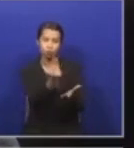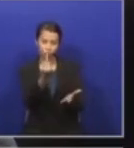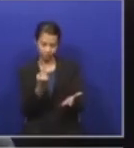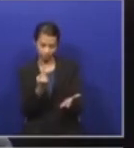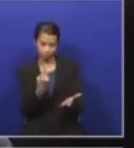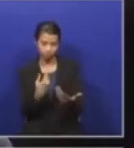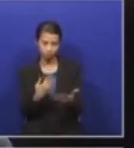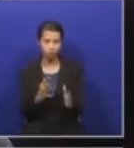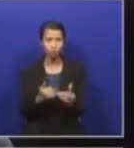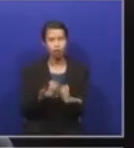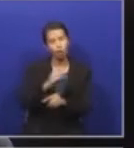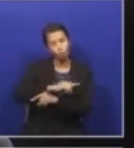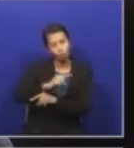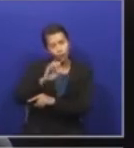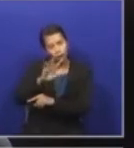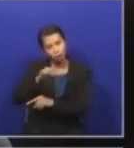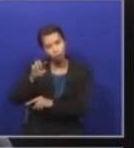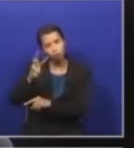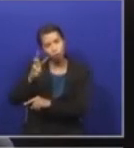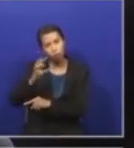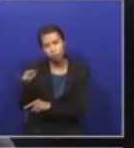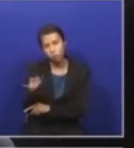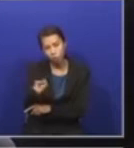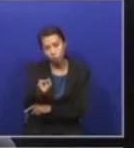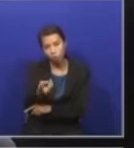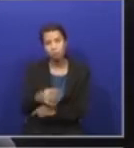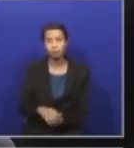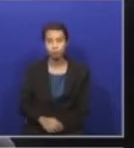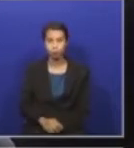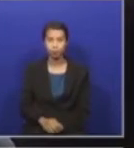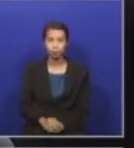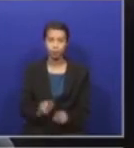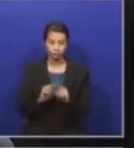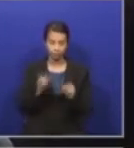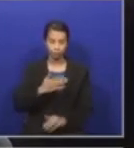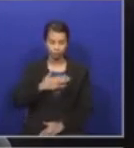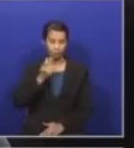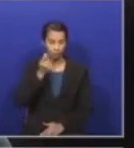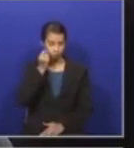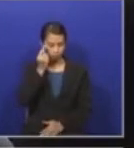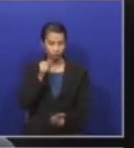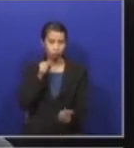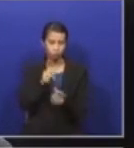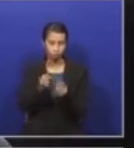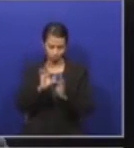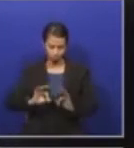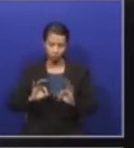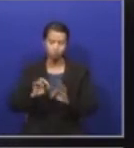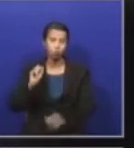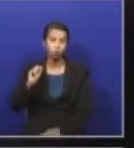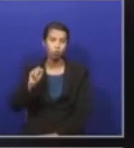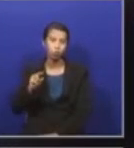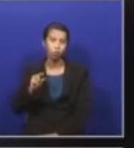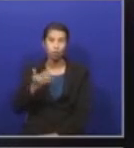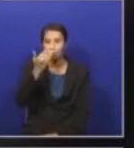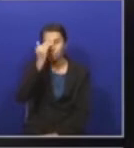แม้จะใช้เวลาแค่ 5-6 วันซึ่งสั้นมากนะครับสำหรับกรรมธิการลักษณะนี้แต่เข้าใจครับในเรื่องของความจำเป็นเร่งด่วนในเรื่องของการที่จะ